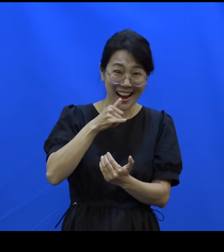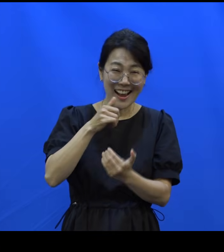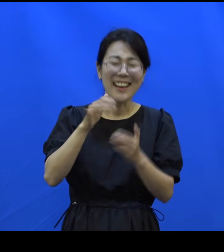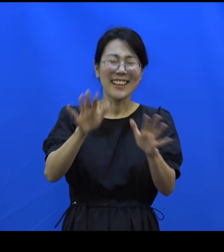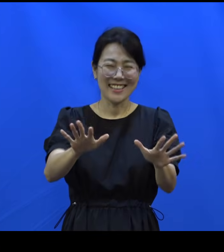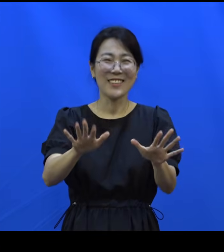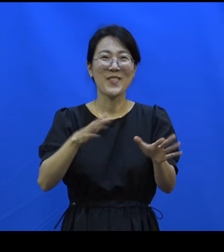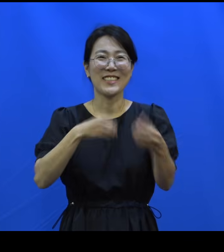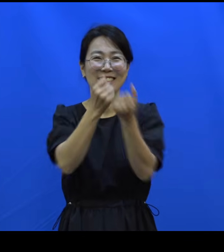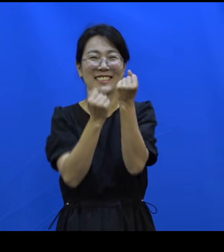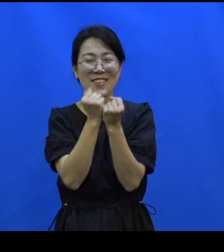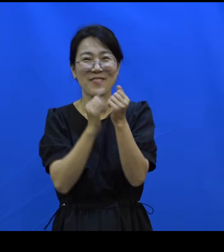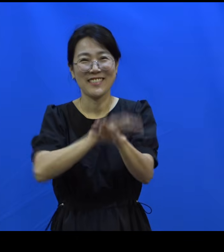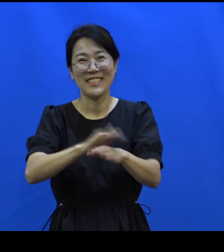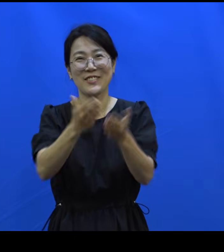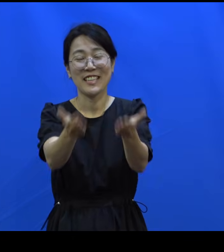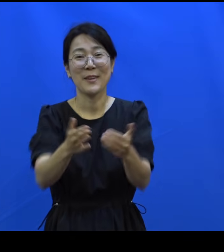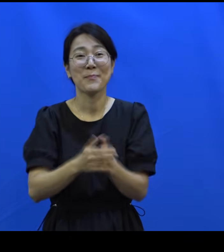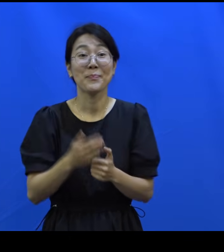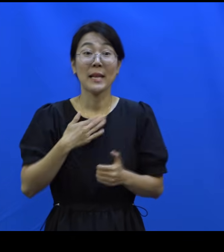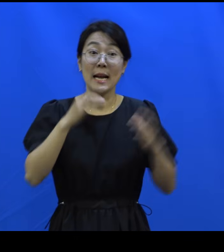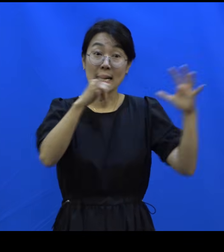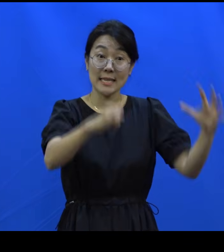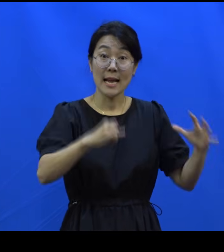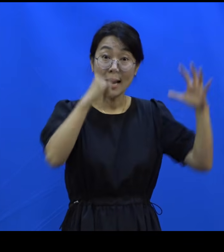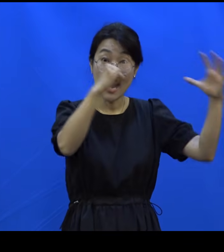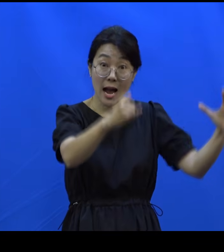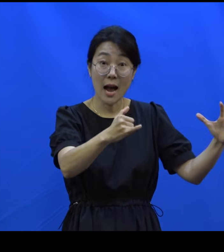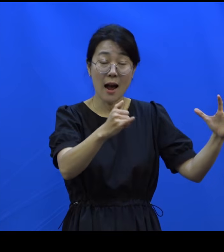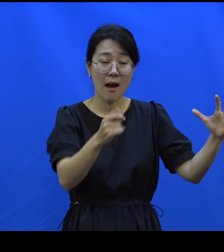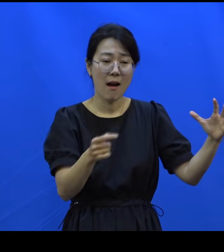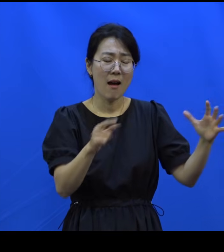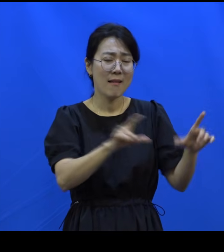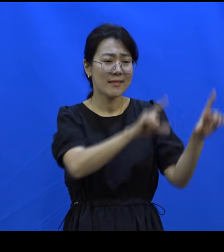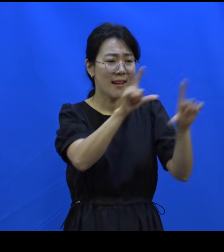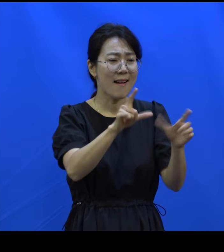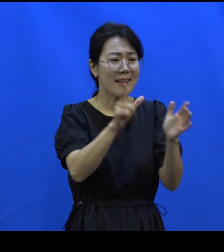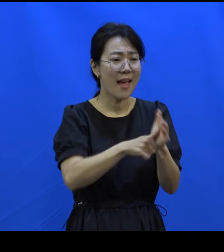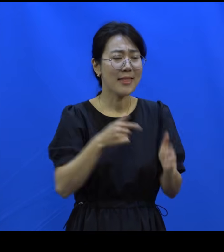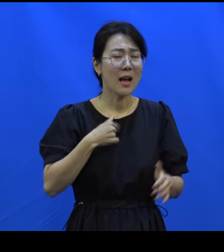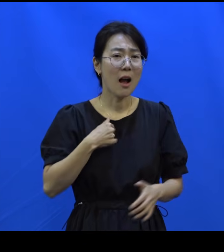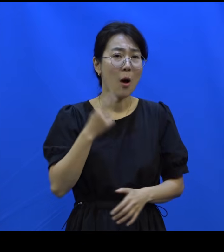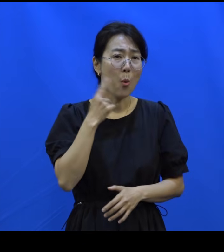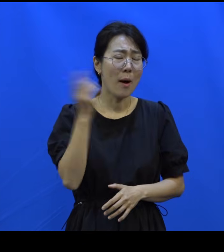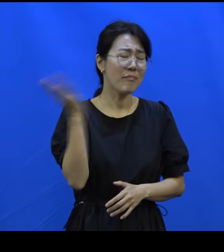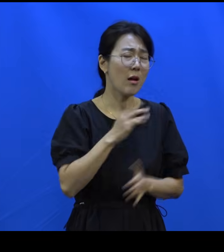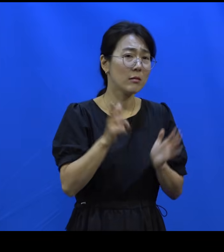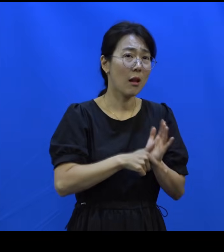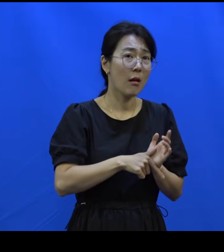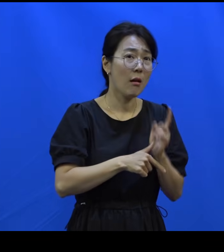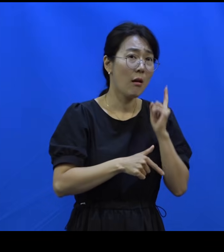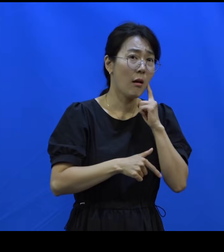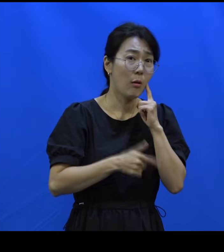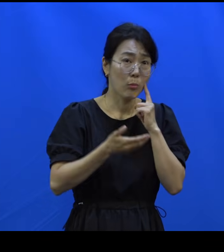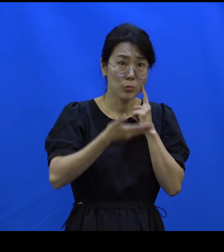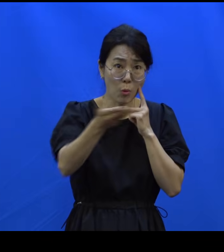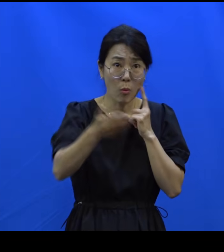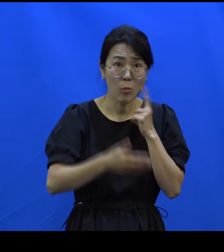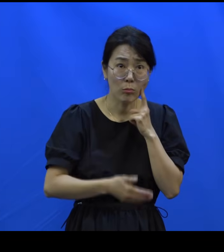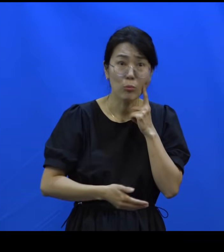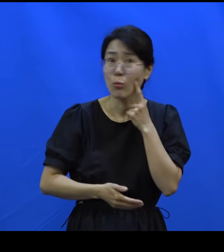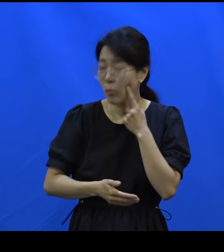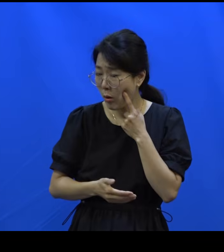악한 세상에서 내가 그냥 왼뺨을 돌려대면 과연 이 세상은 어떻게 될까? 더 악해지지